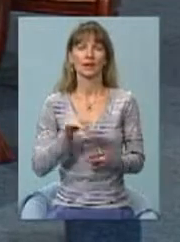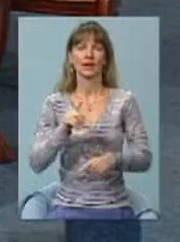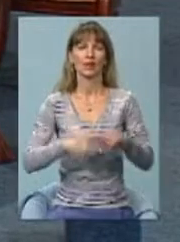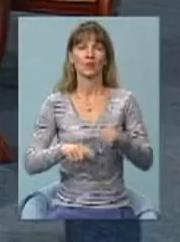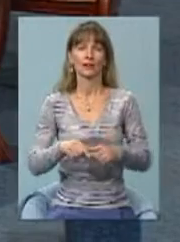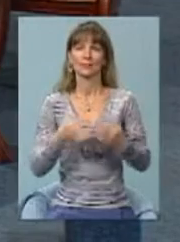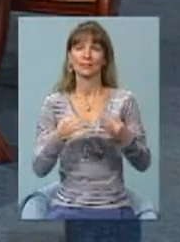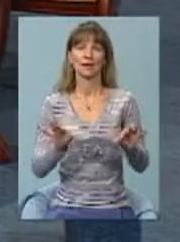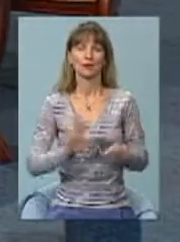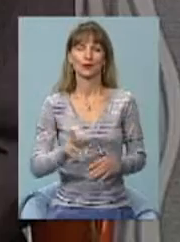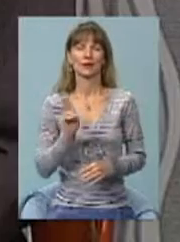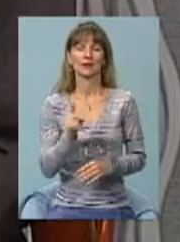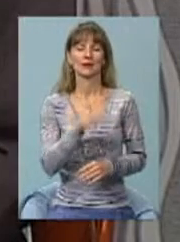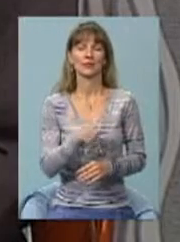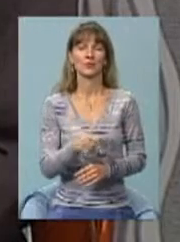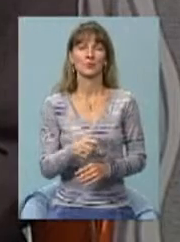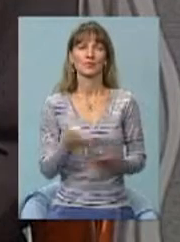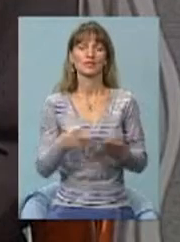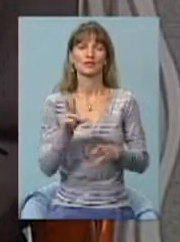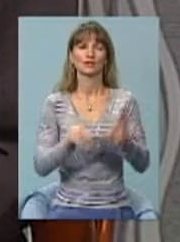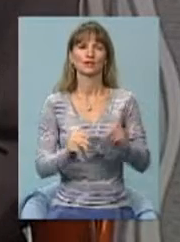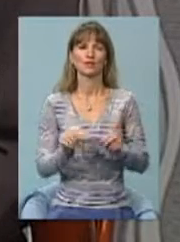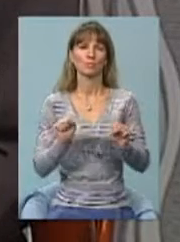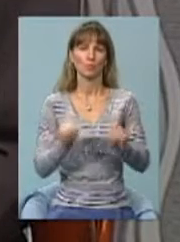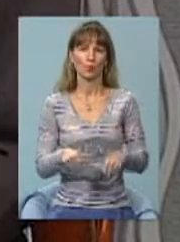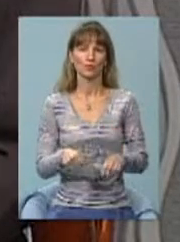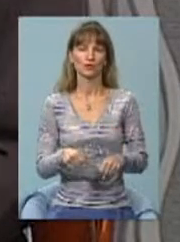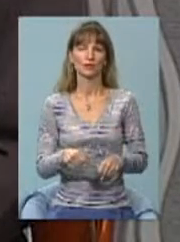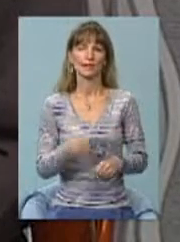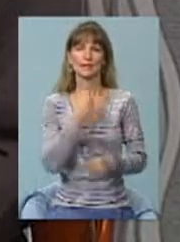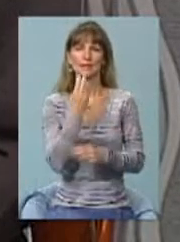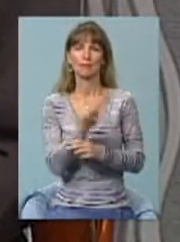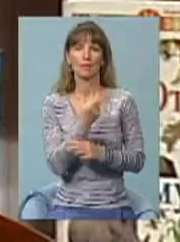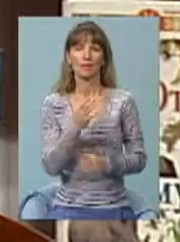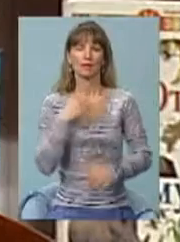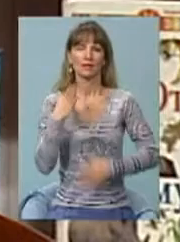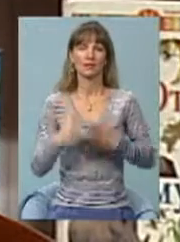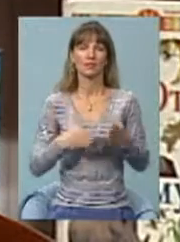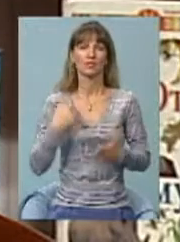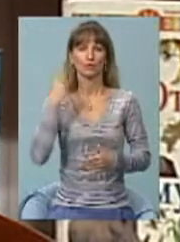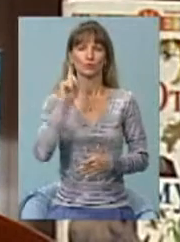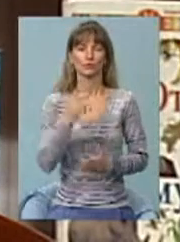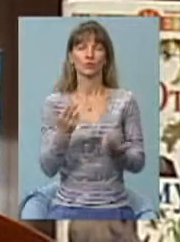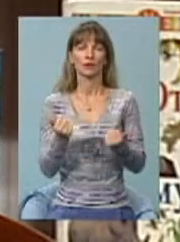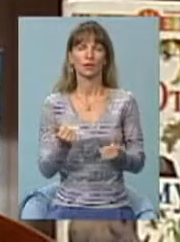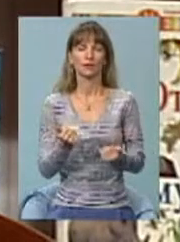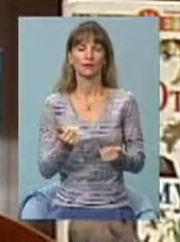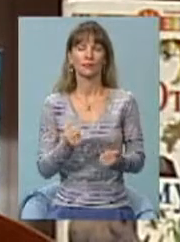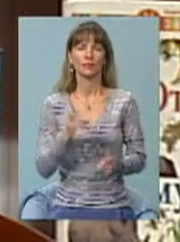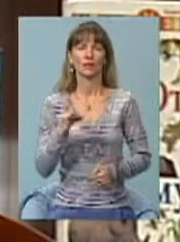не пускають до них. А як ти вважаєш, а чи можна змій дресирувати? Ну, мені кажется, що да.